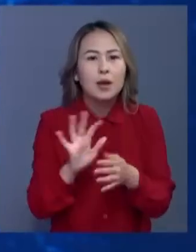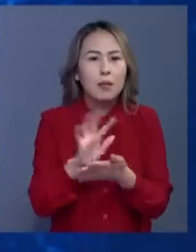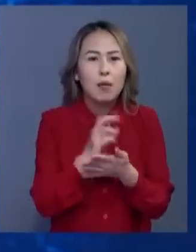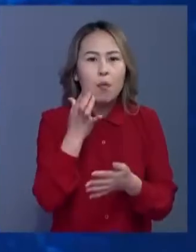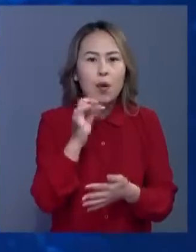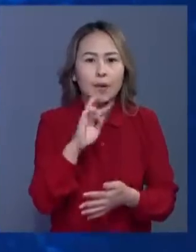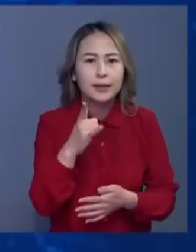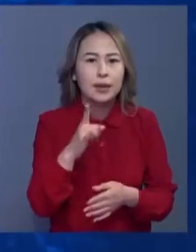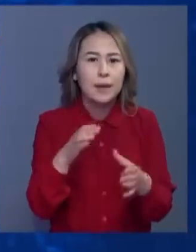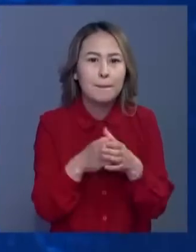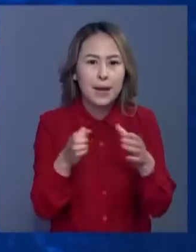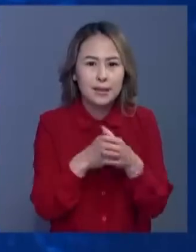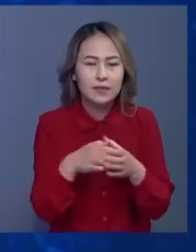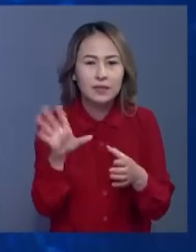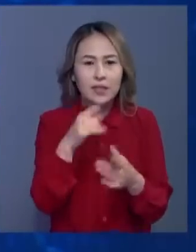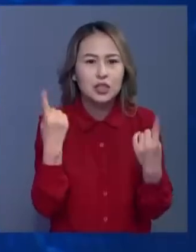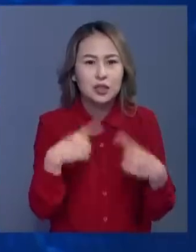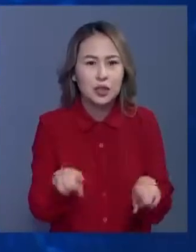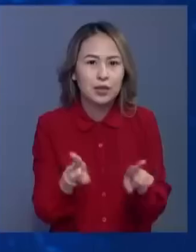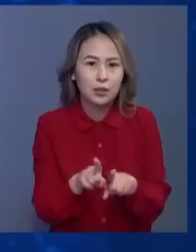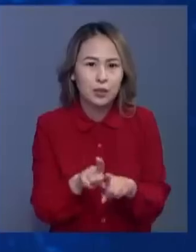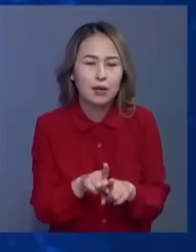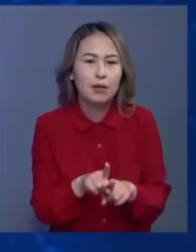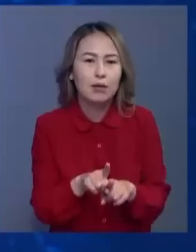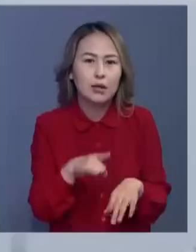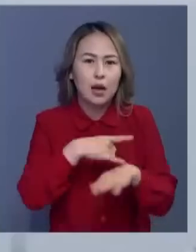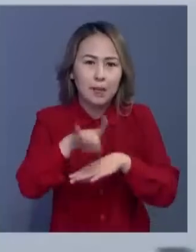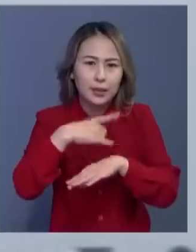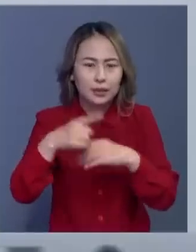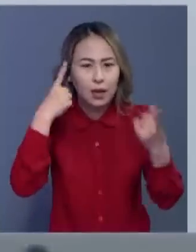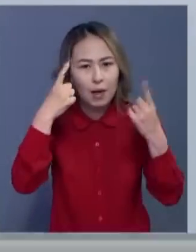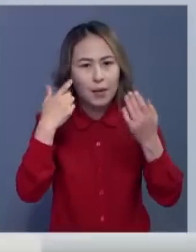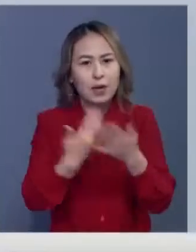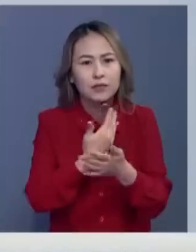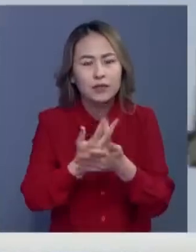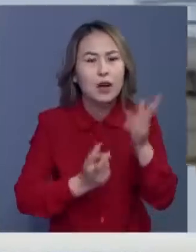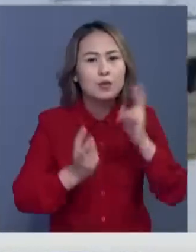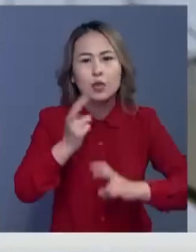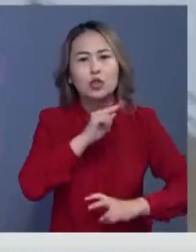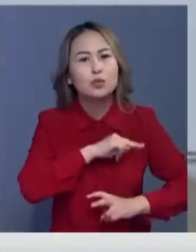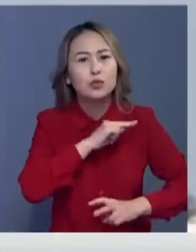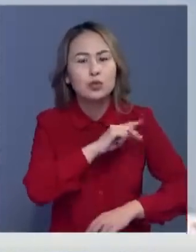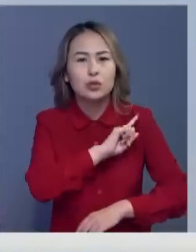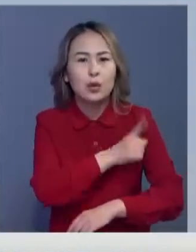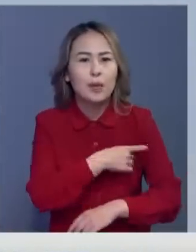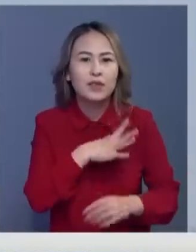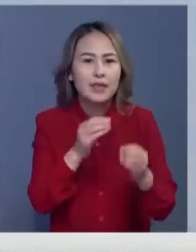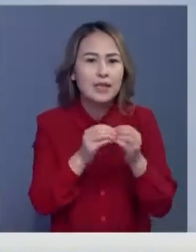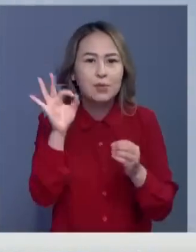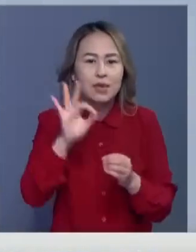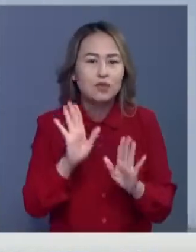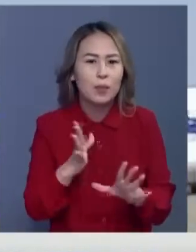Пандемияның салдарынан Boeing компаниясы да зардап шегіп отыр. Рейтер ақпарат агенттігінің хабарлауынша, кәсіпорынның жұмыс күші